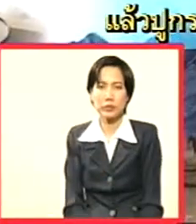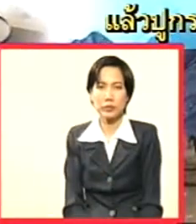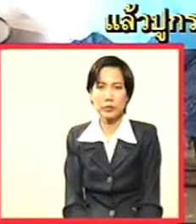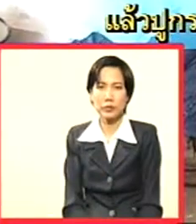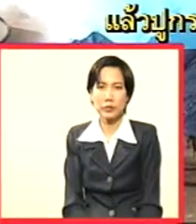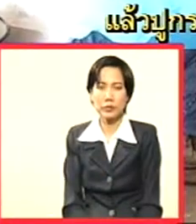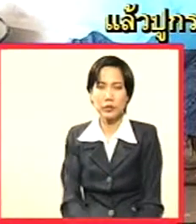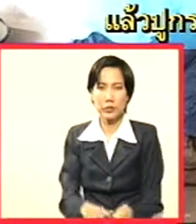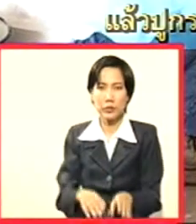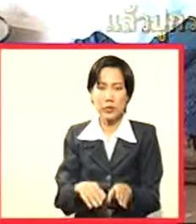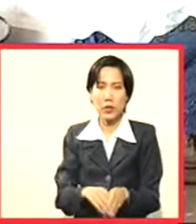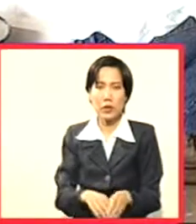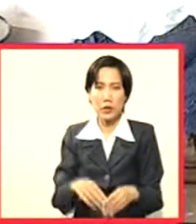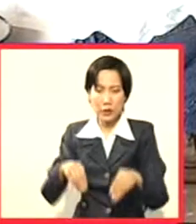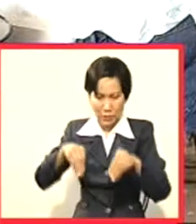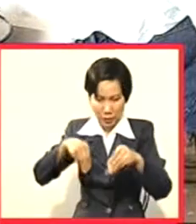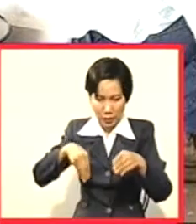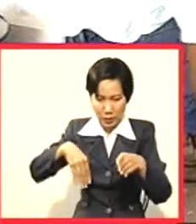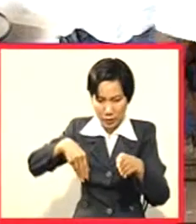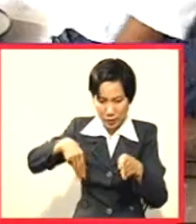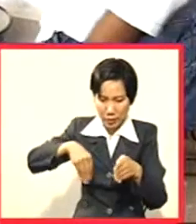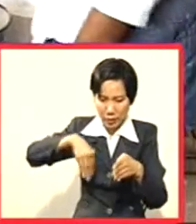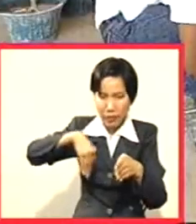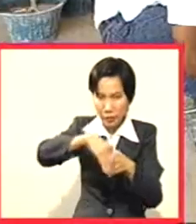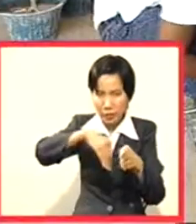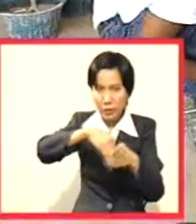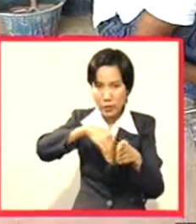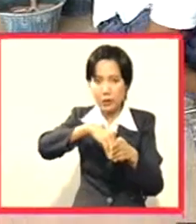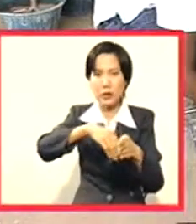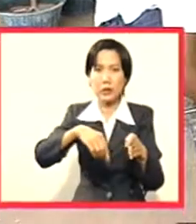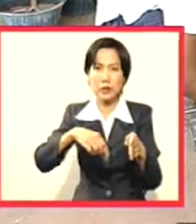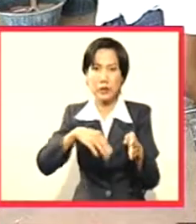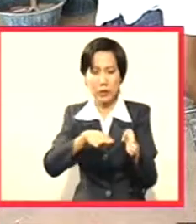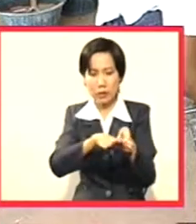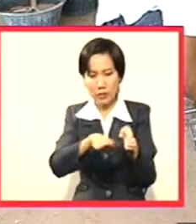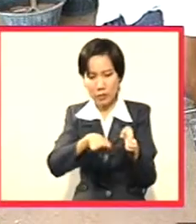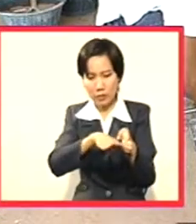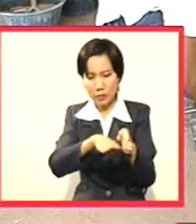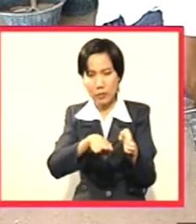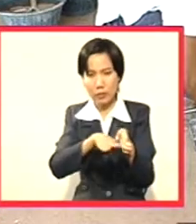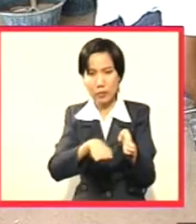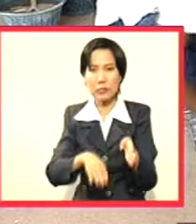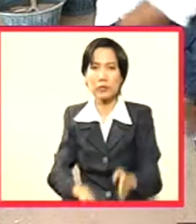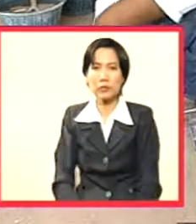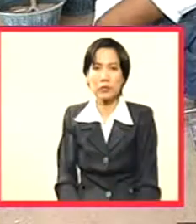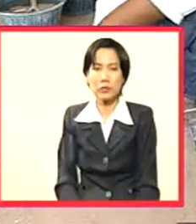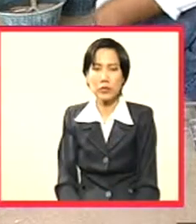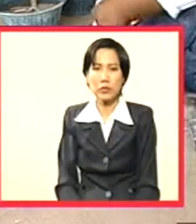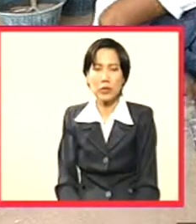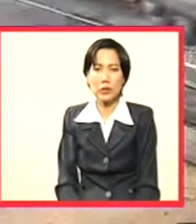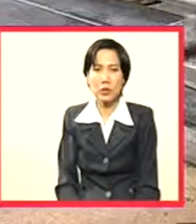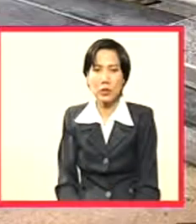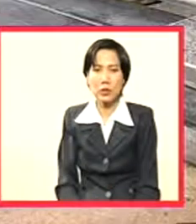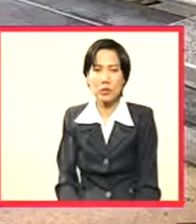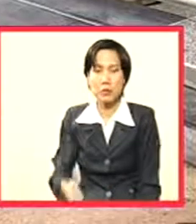แล้วทำการปูกระเบื้องแถวริมผนังหรือแถวนอกสุดต่อไปในการปูกระเบื้องแถวริมสุดทั้งสองด้านจะต้องมี